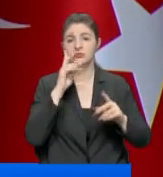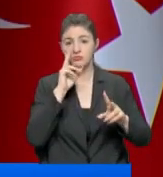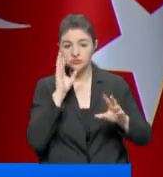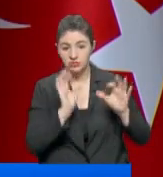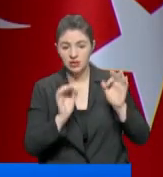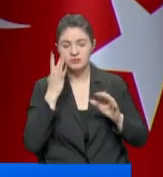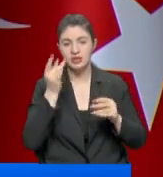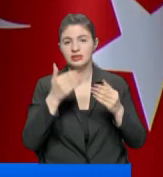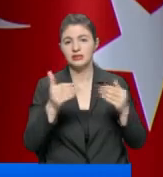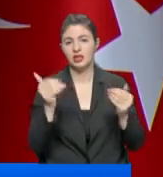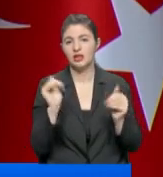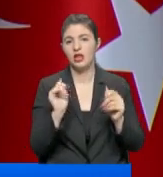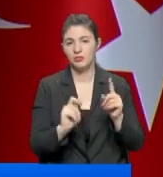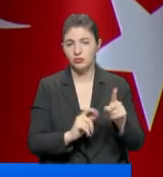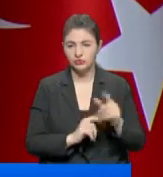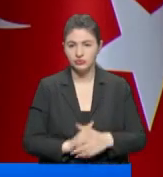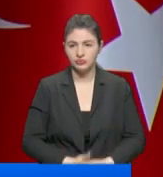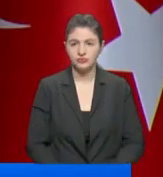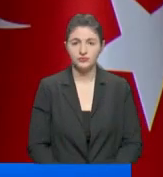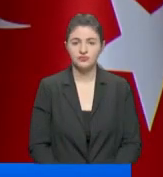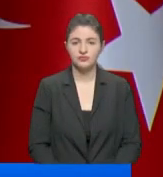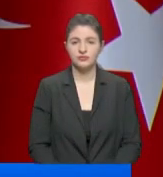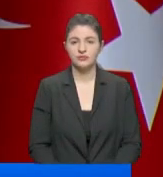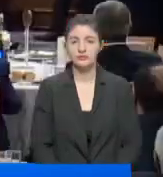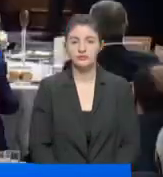belirli sınırlamalar getiriyoruz.